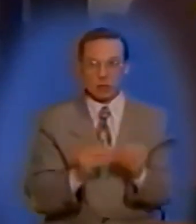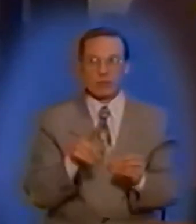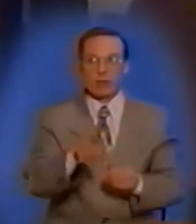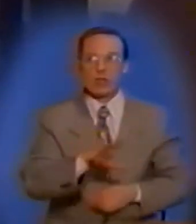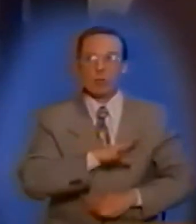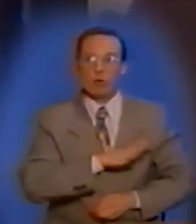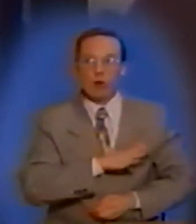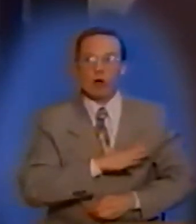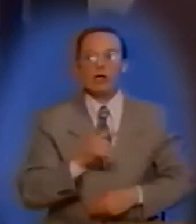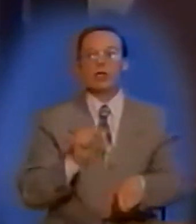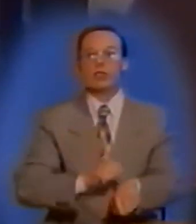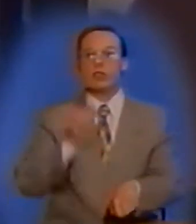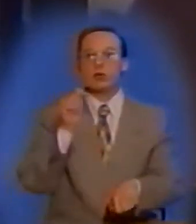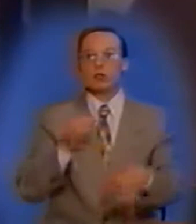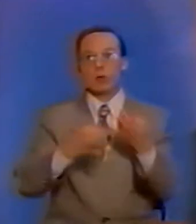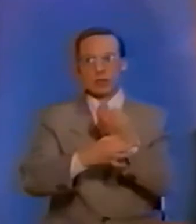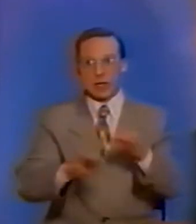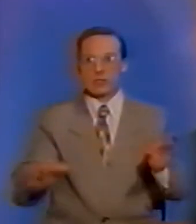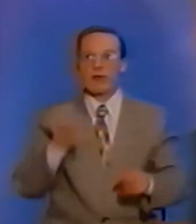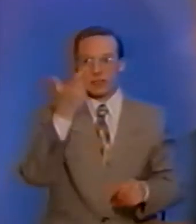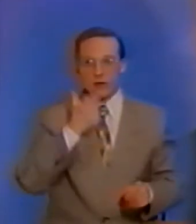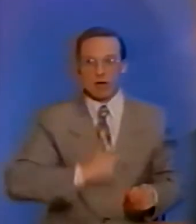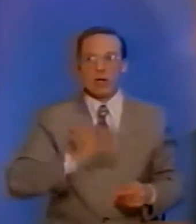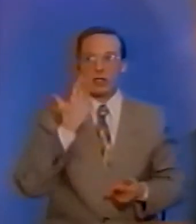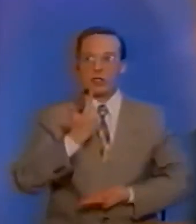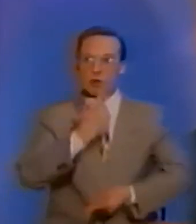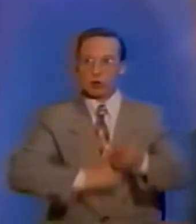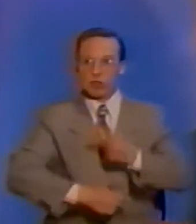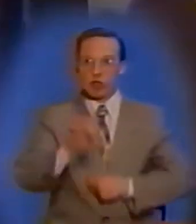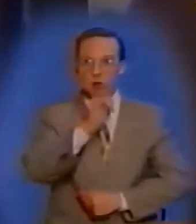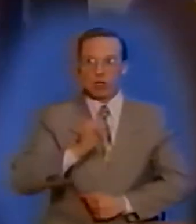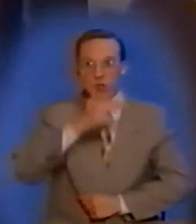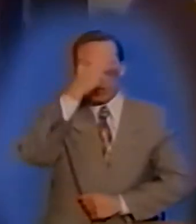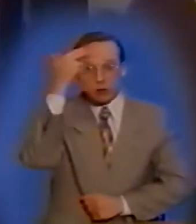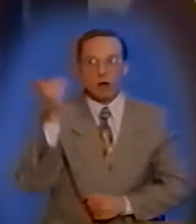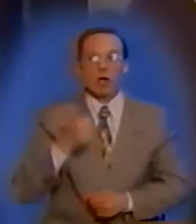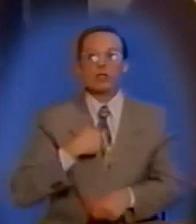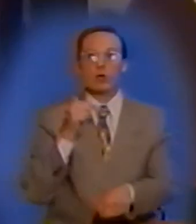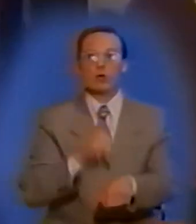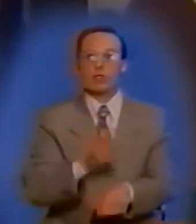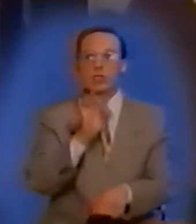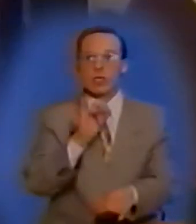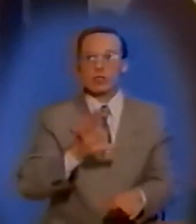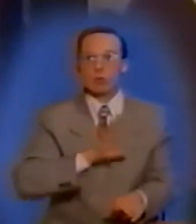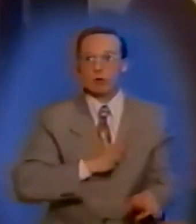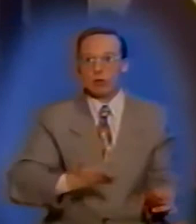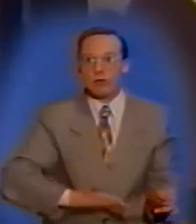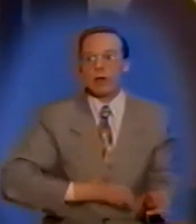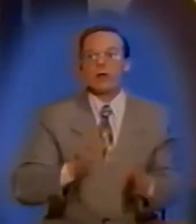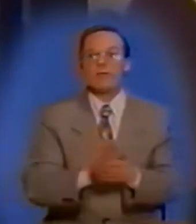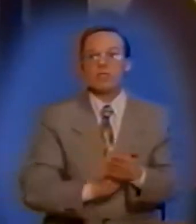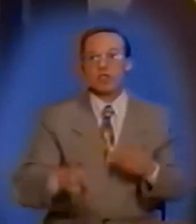kad aš jutau laisvą savyje. Dabar aš sugrįžau į Lietuvą, aš jaučiuosi tarsi būtų gyvenimas visai